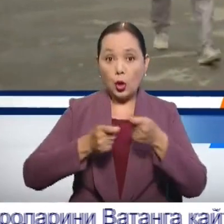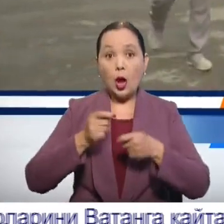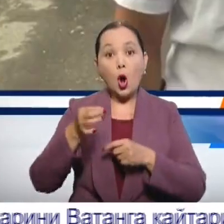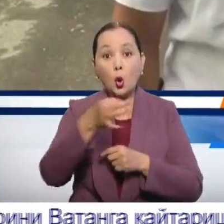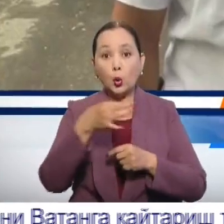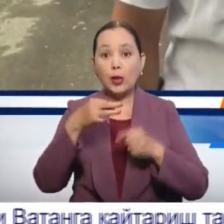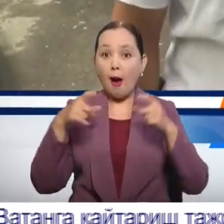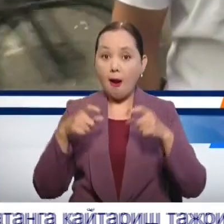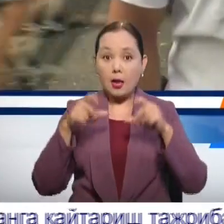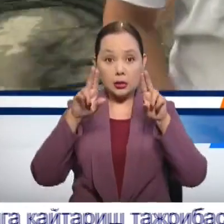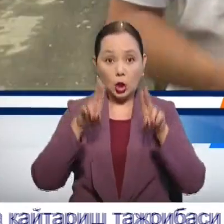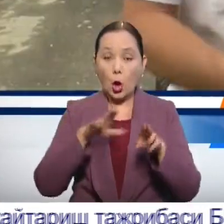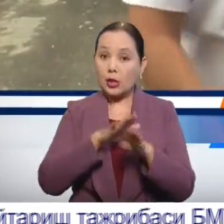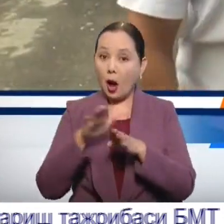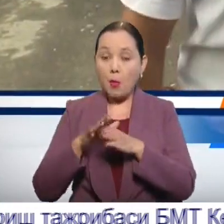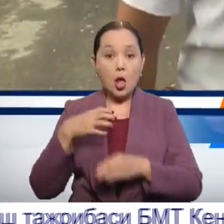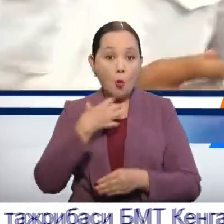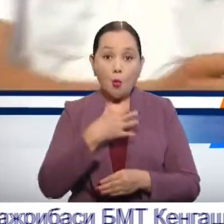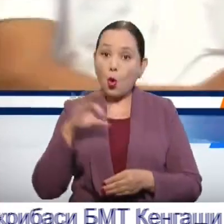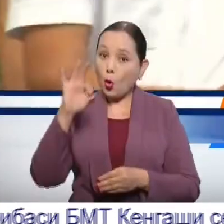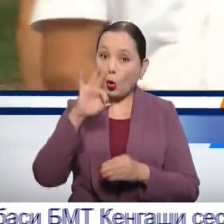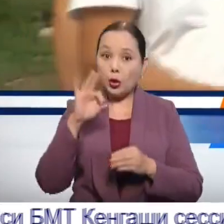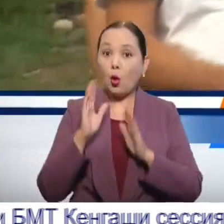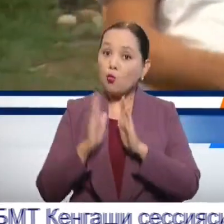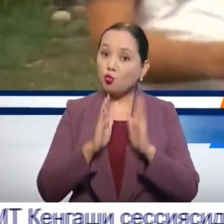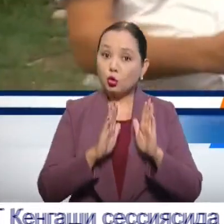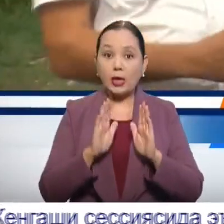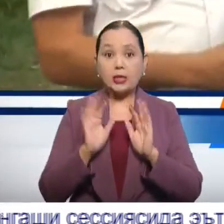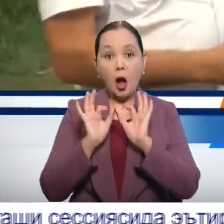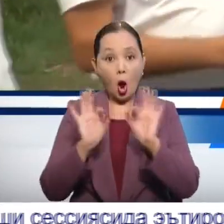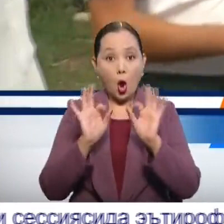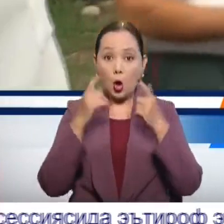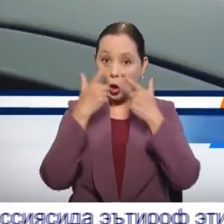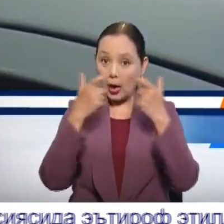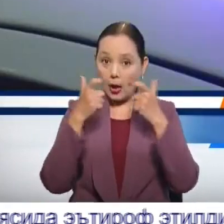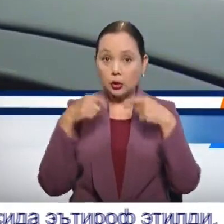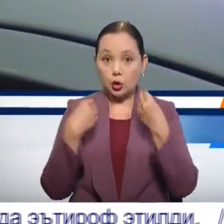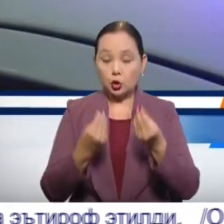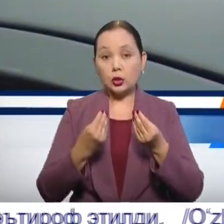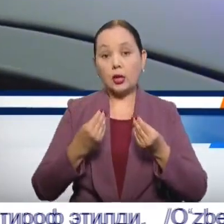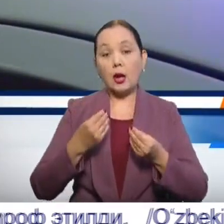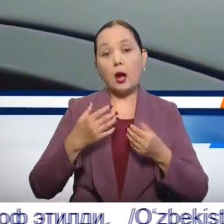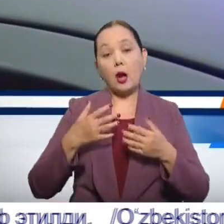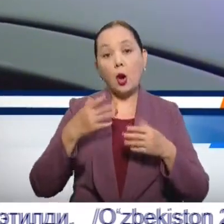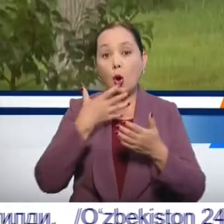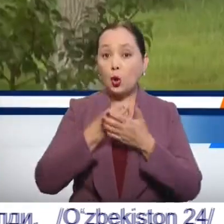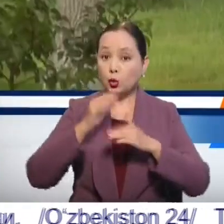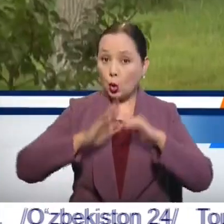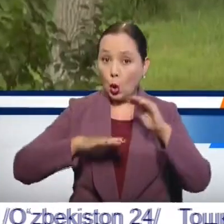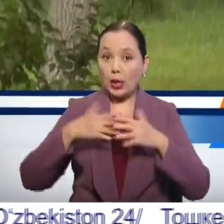hududlarda karantin qoidalariga amal qilish muhimligi to'g'risida muntazam ravishda ogohlantirishyapti. Salomatligingiz o'z